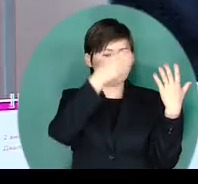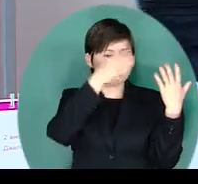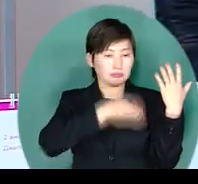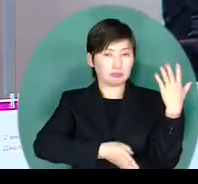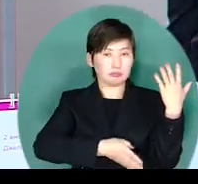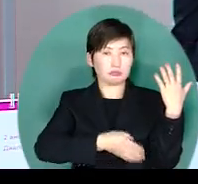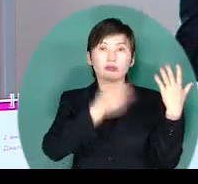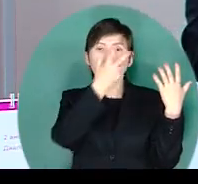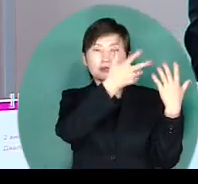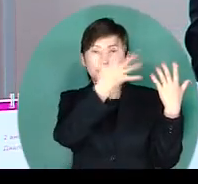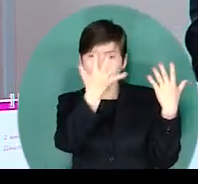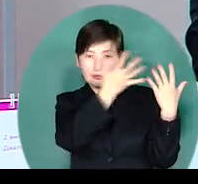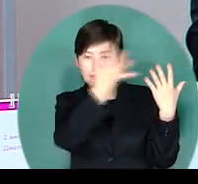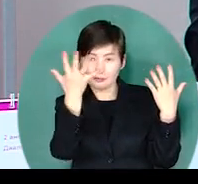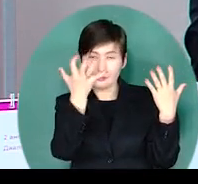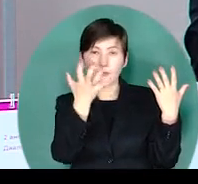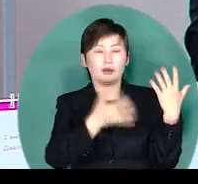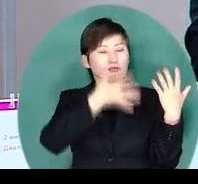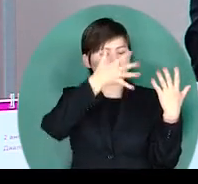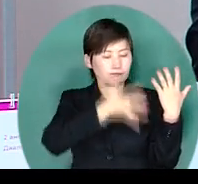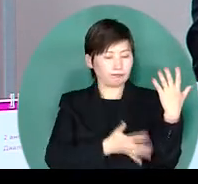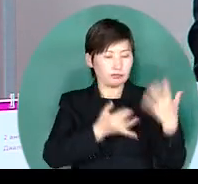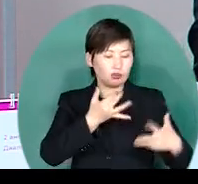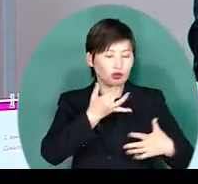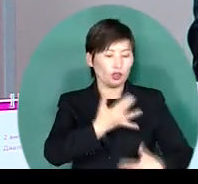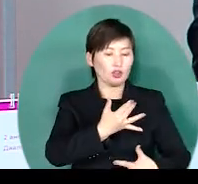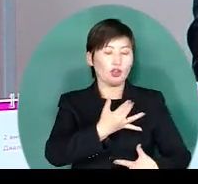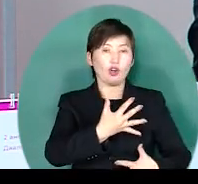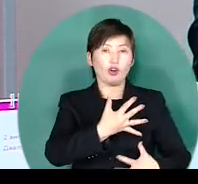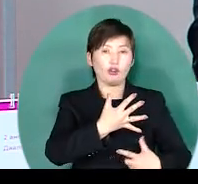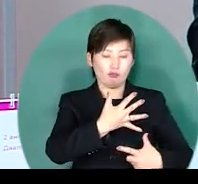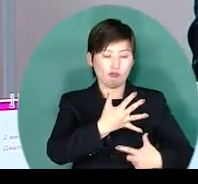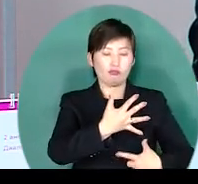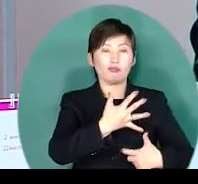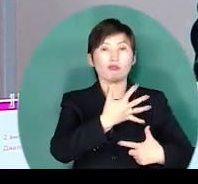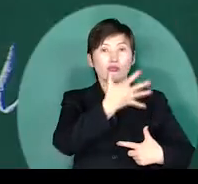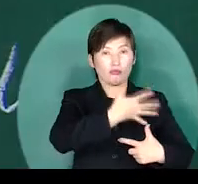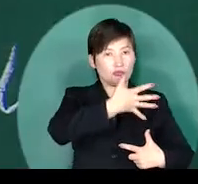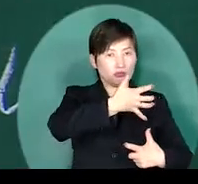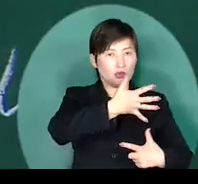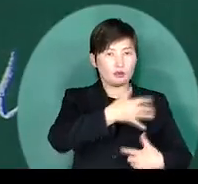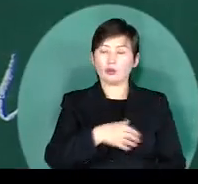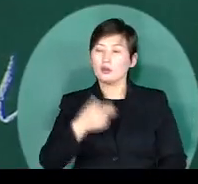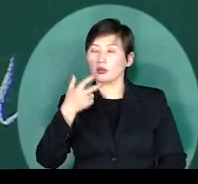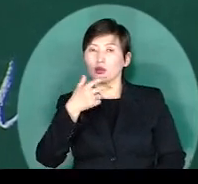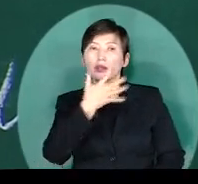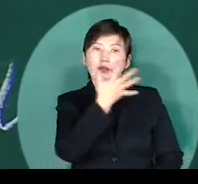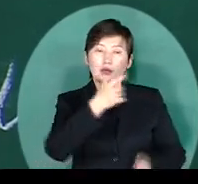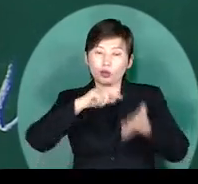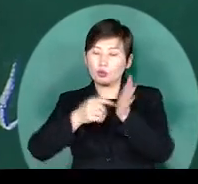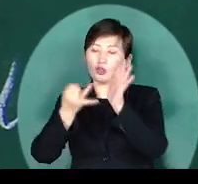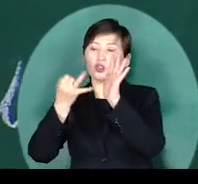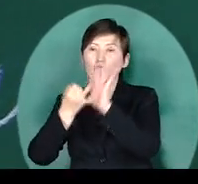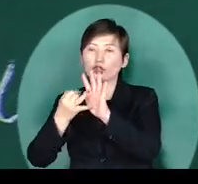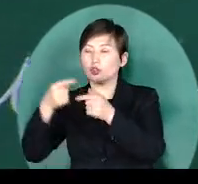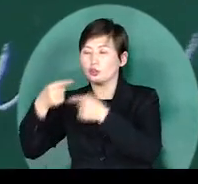За, мэдээж 5 багна. Хэдэн мөр байсан бэлээ? 7. 5, 7 хэд вэ? 35. Тэгвэл